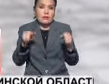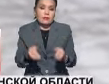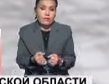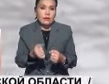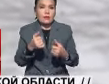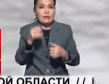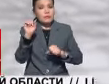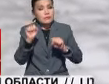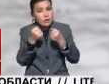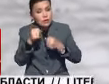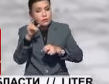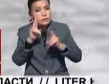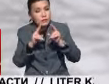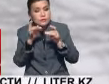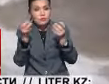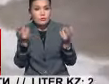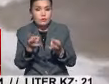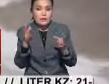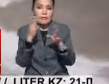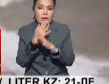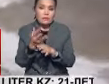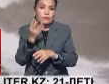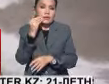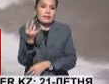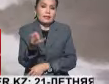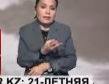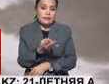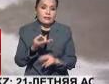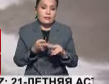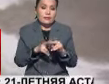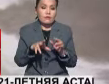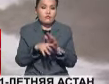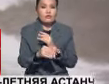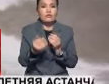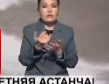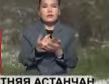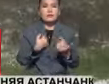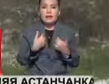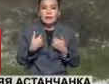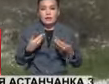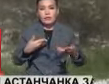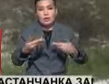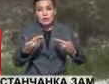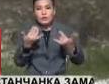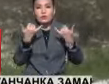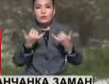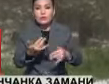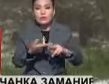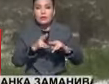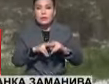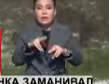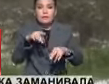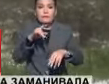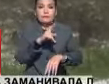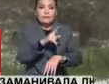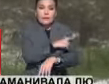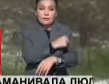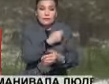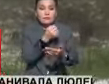скоростной режим с учетом погодных условий. Пострадали от непогоды не только автомобилисты, но и пешеходы. За сегодняшний день в травмпункт за